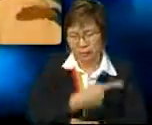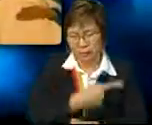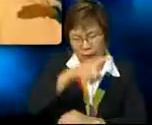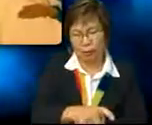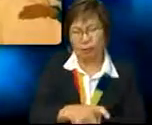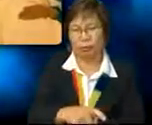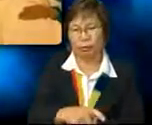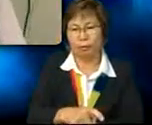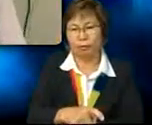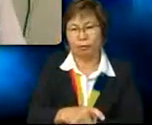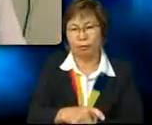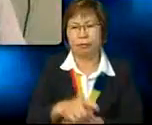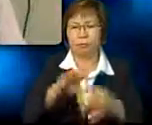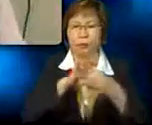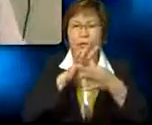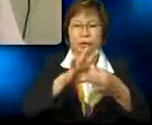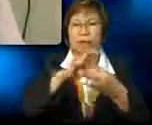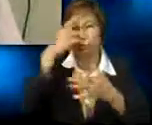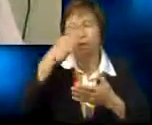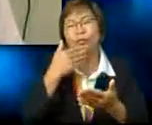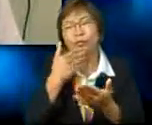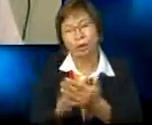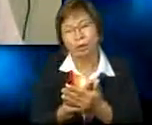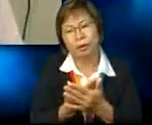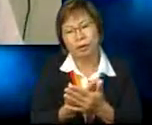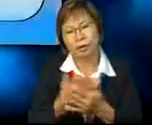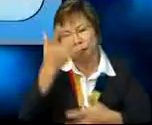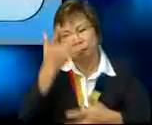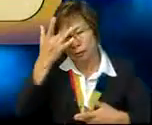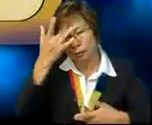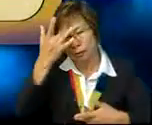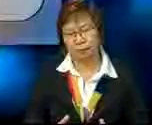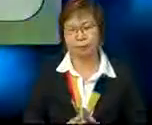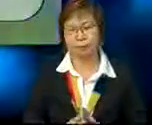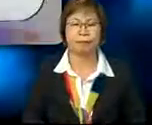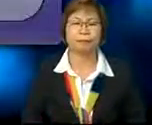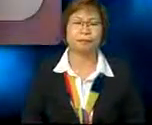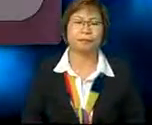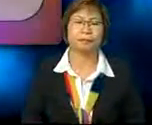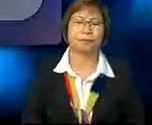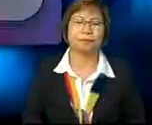perlu bekerjasama untuk kebaikan pesakit.